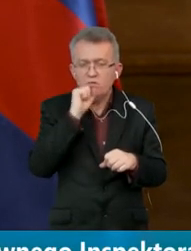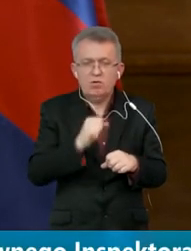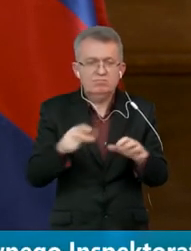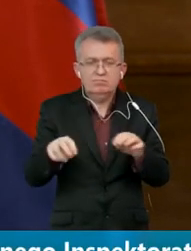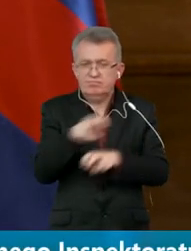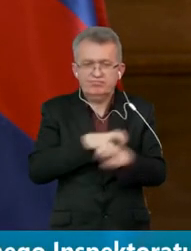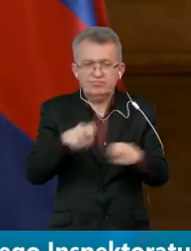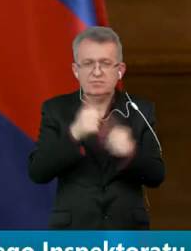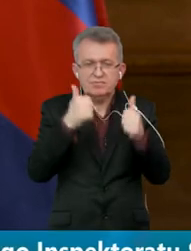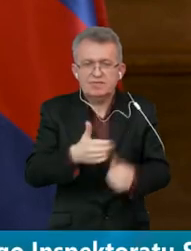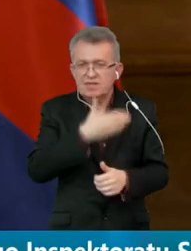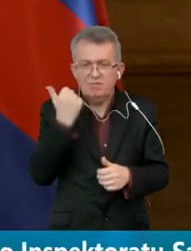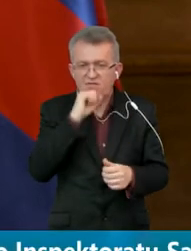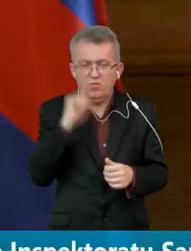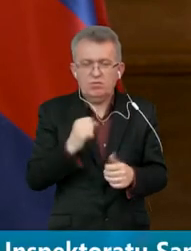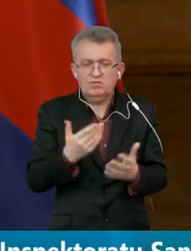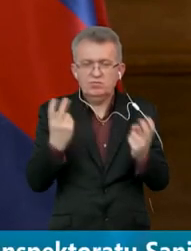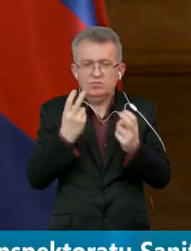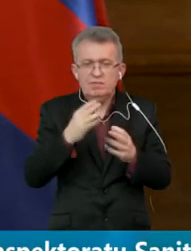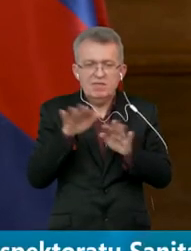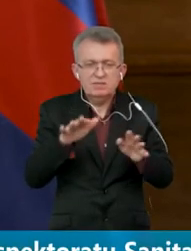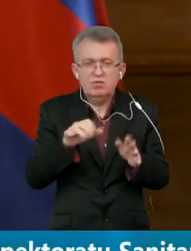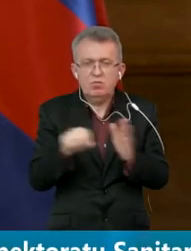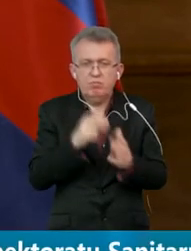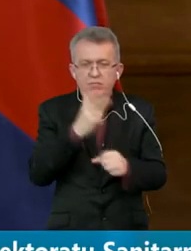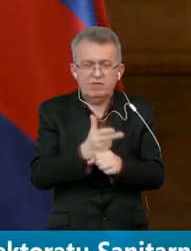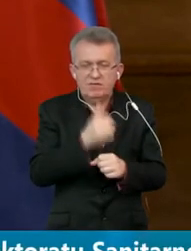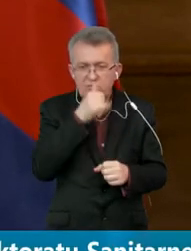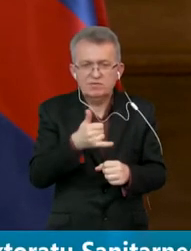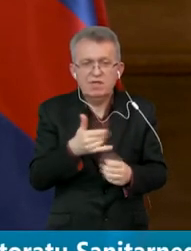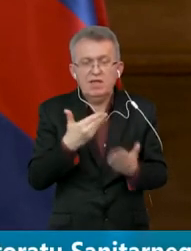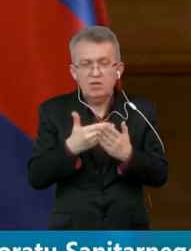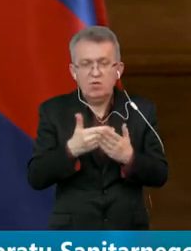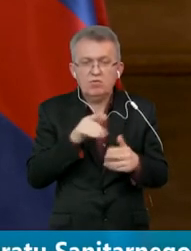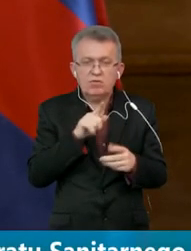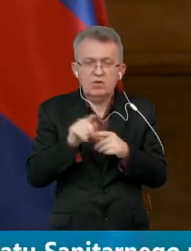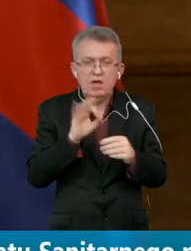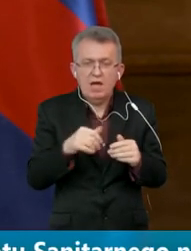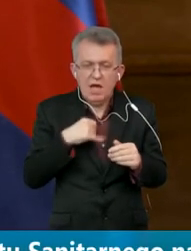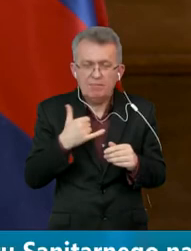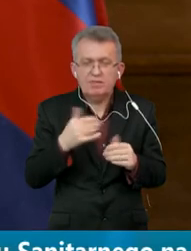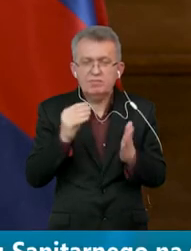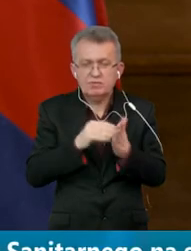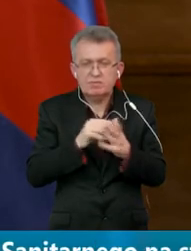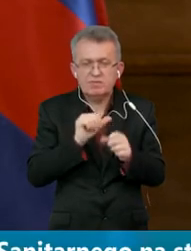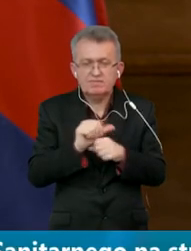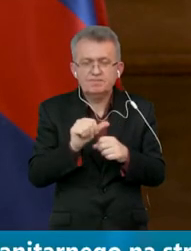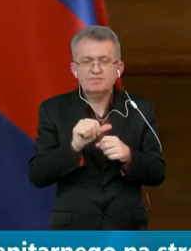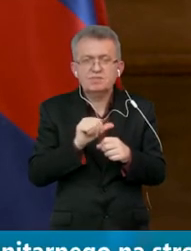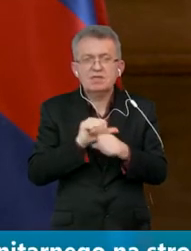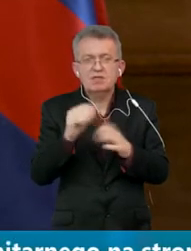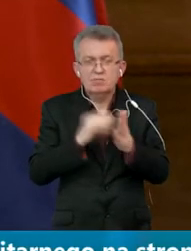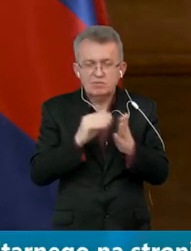godzin po mieście, bo nie mogłoby znaleźć miejsca do parkowania. Chodzi o to, żeby następowała w takich częściach